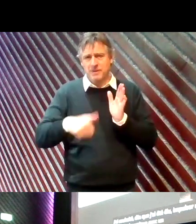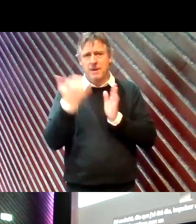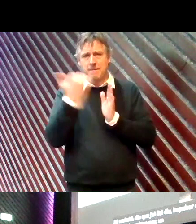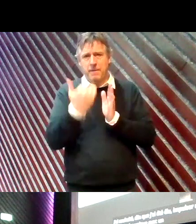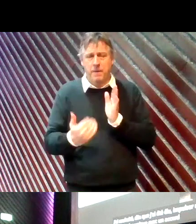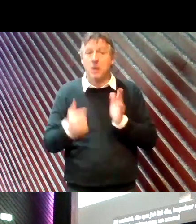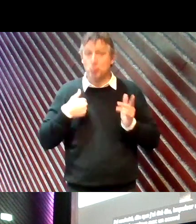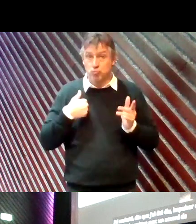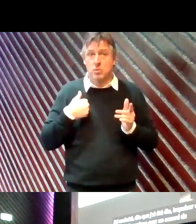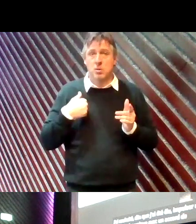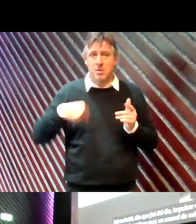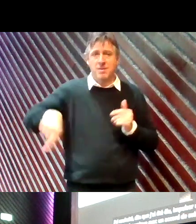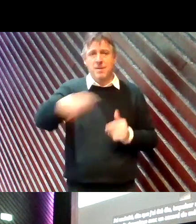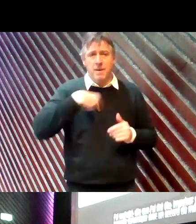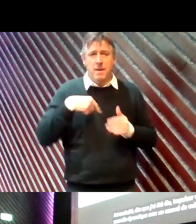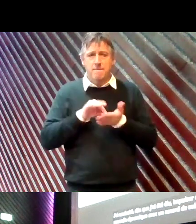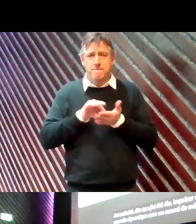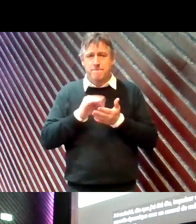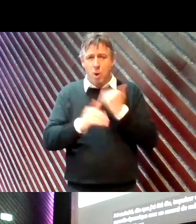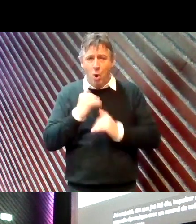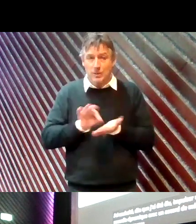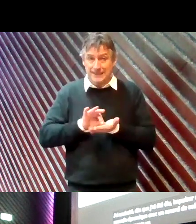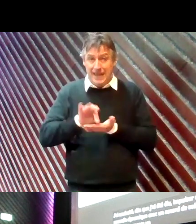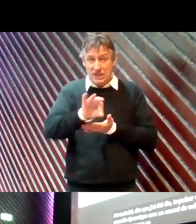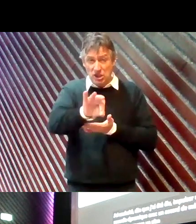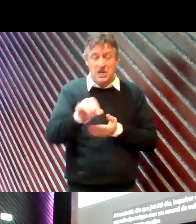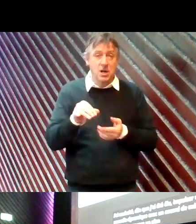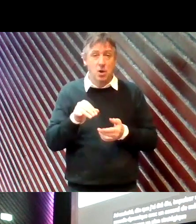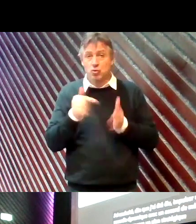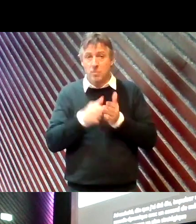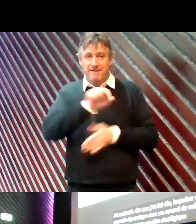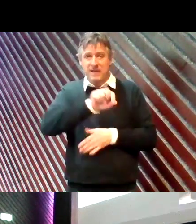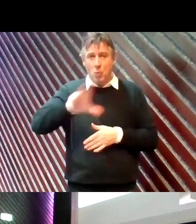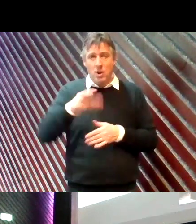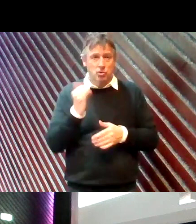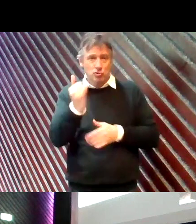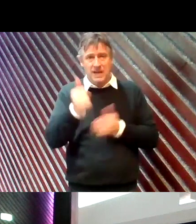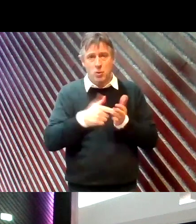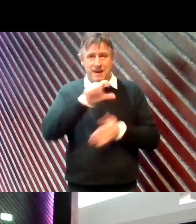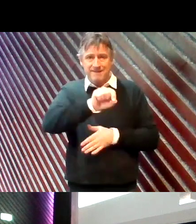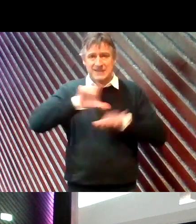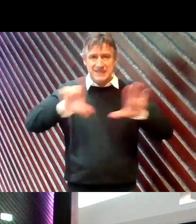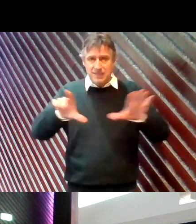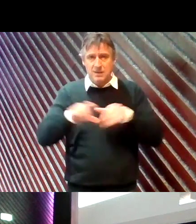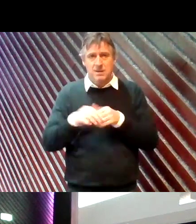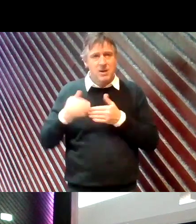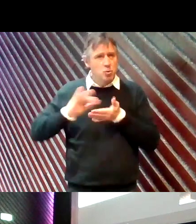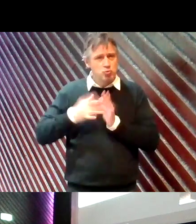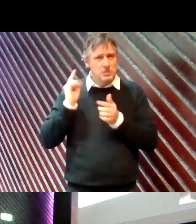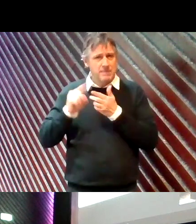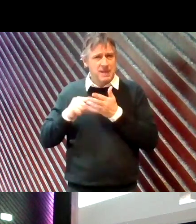se lancer vers un plan stratégique, plan stratégique 2023-2027 qui doit embarquer des sujets qui sont